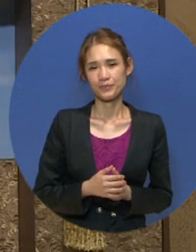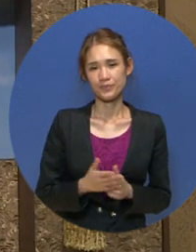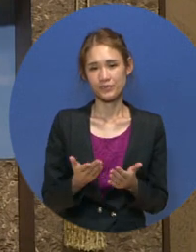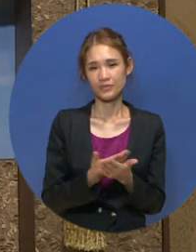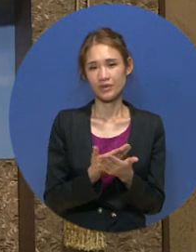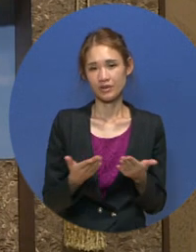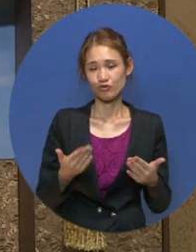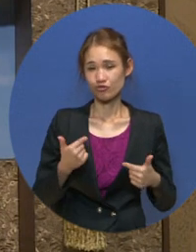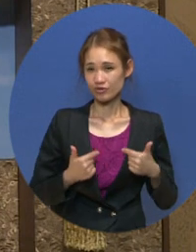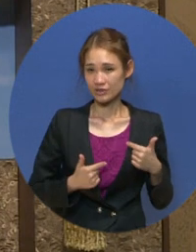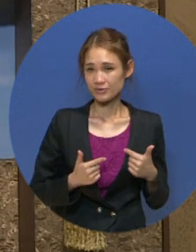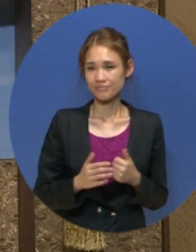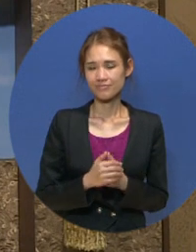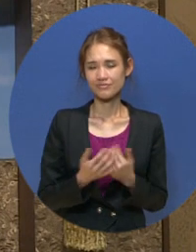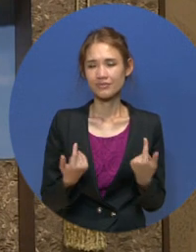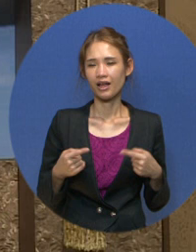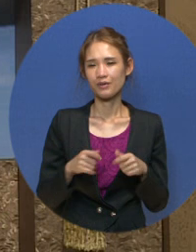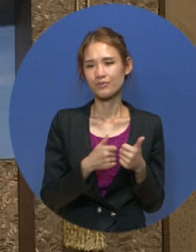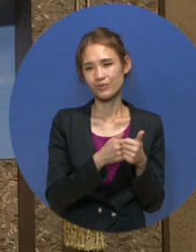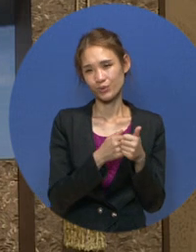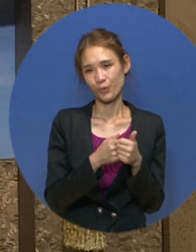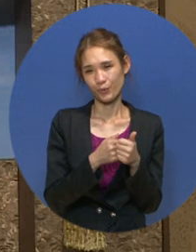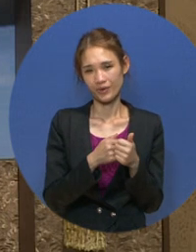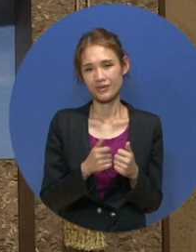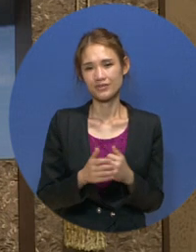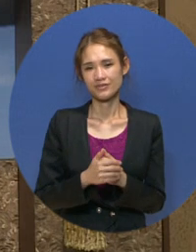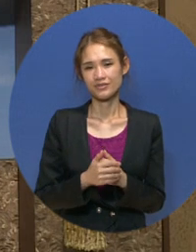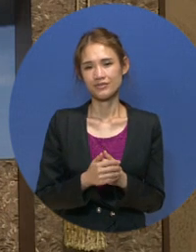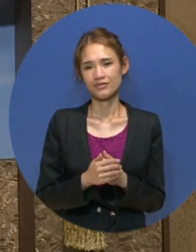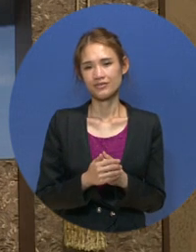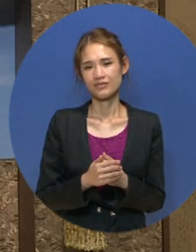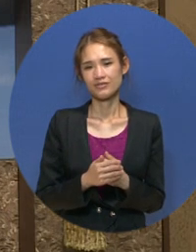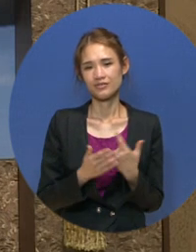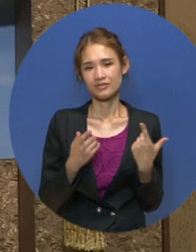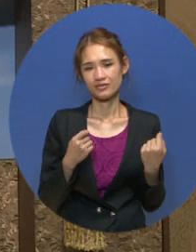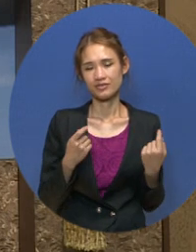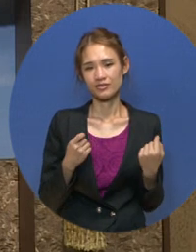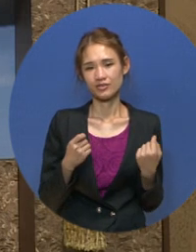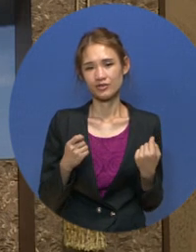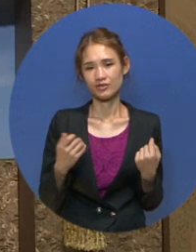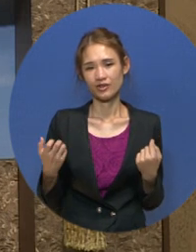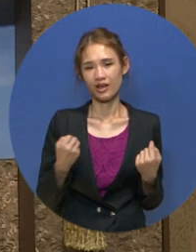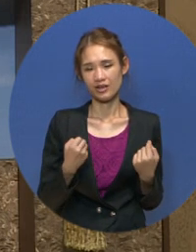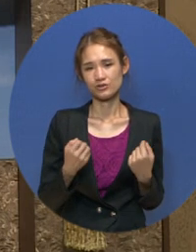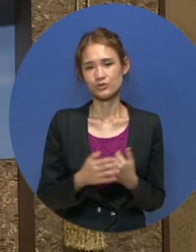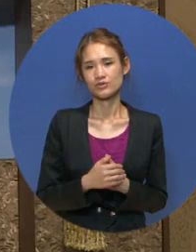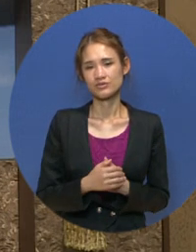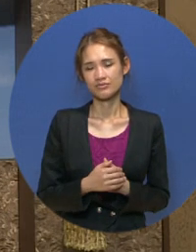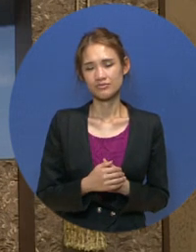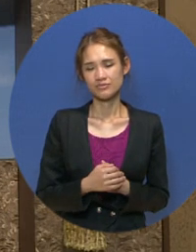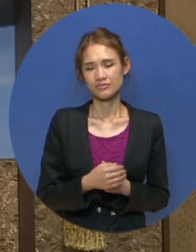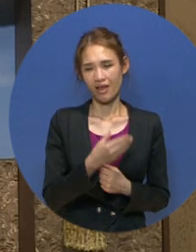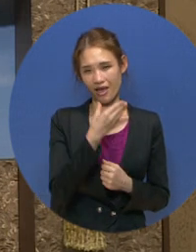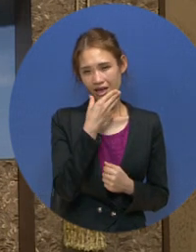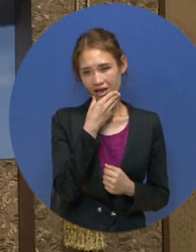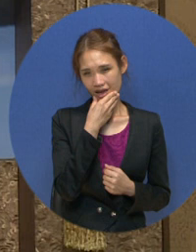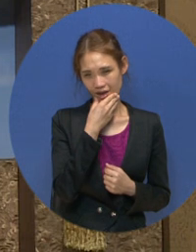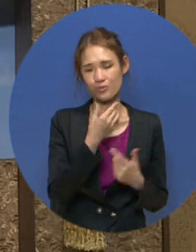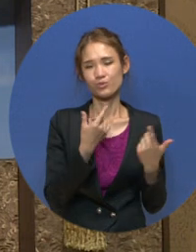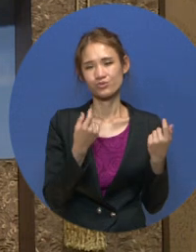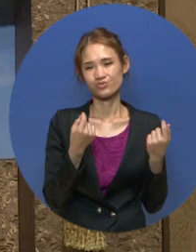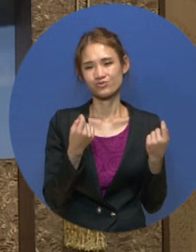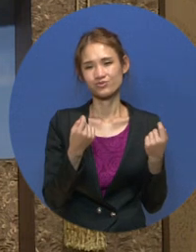나누는 기쁨, 함께하는 동행 이런 모터를 통해서 행복해지는 것